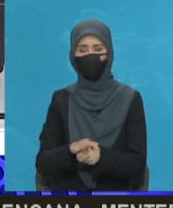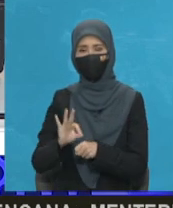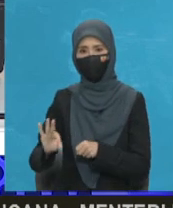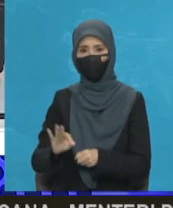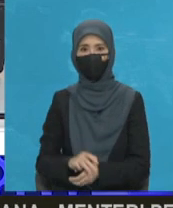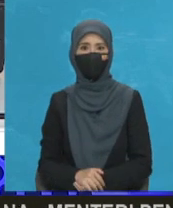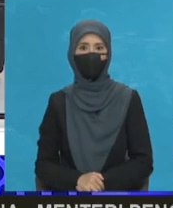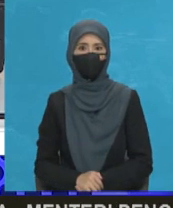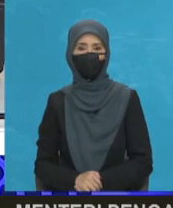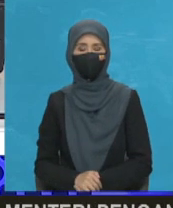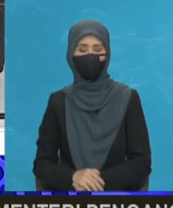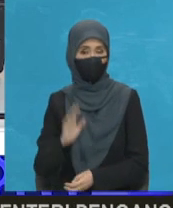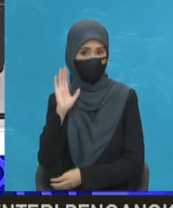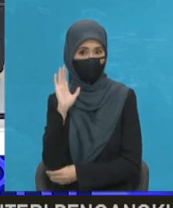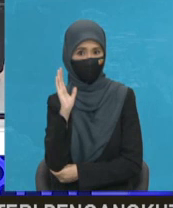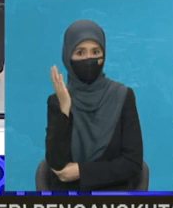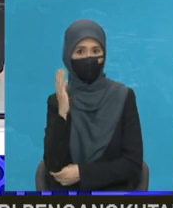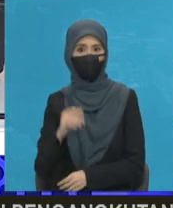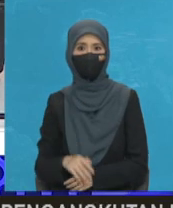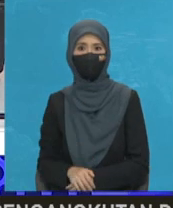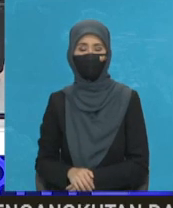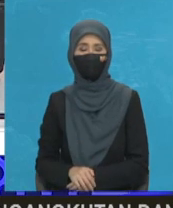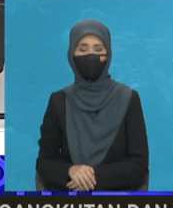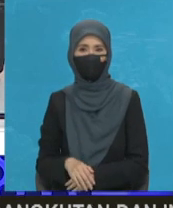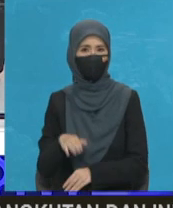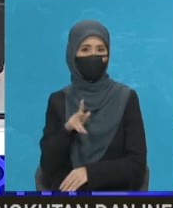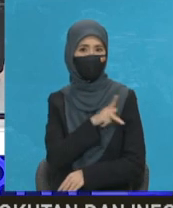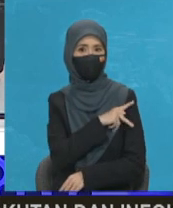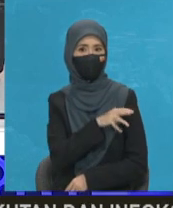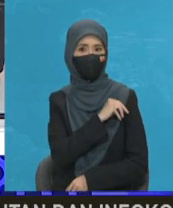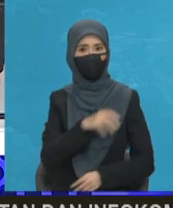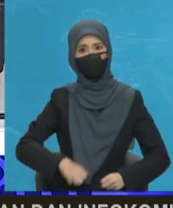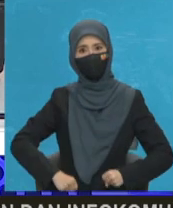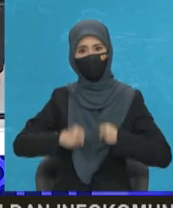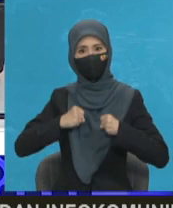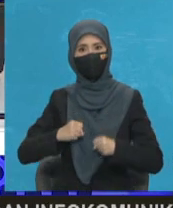sidang media berlangsung di dewan al-afiah Kementerian Kesehatan